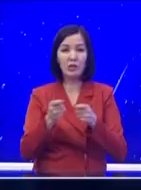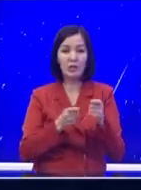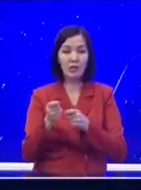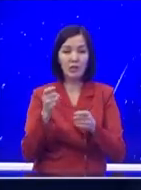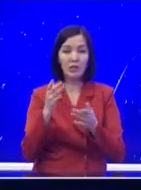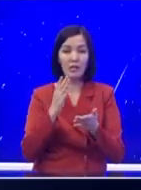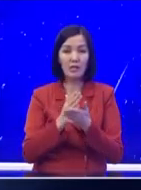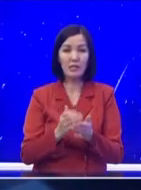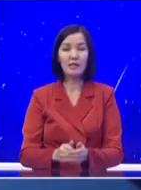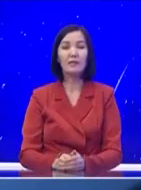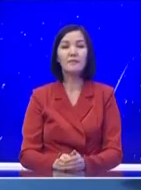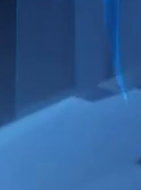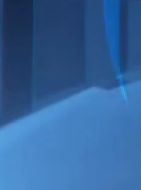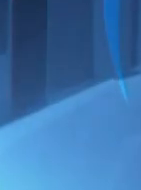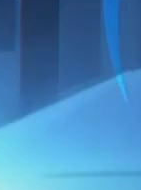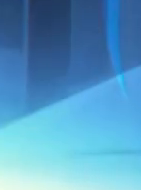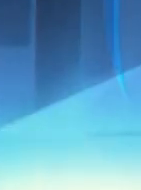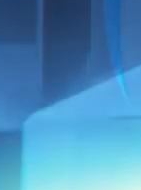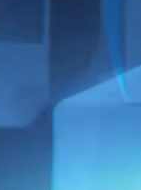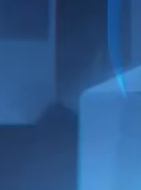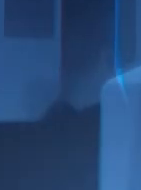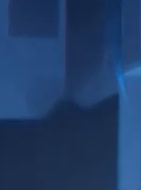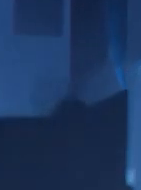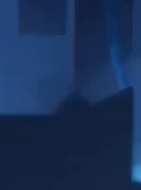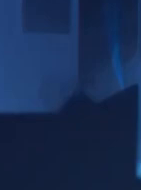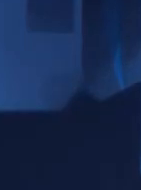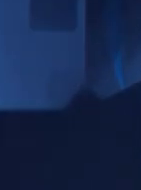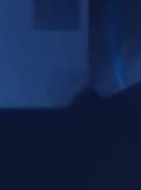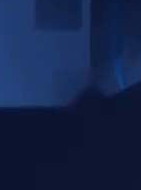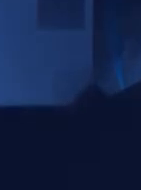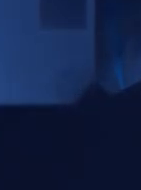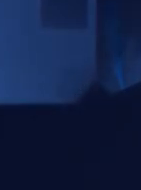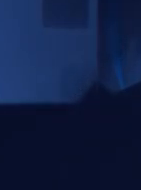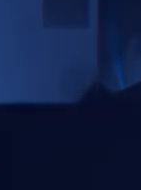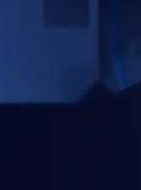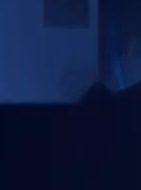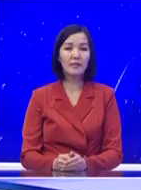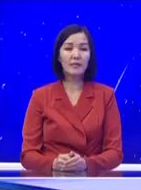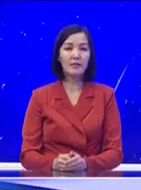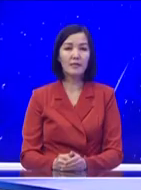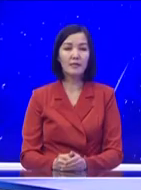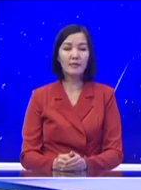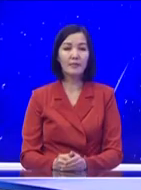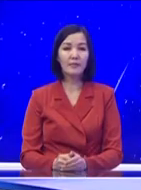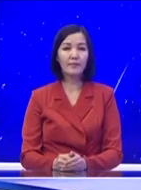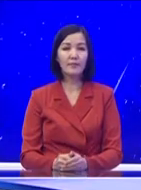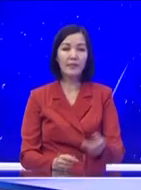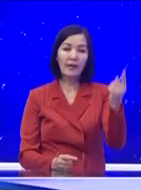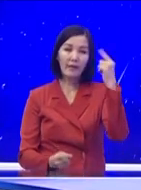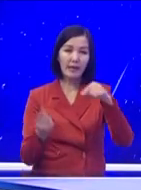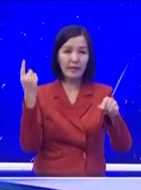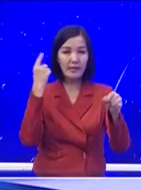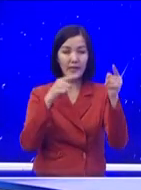етеді. Кәмшат Мұхамеджан, Абзал Нүсіп, Жетісу арнасы, Талдықорған.